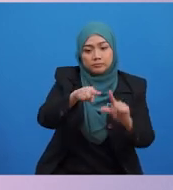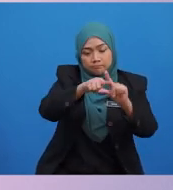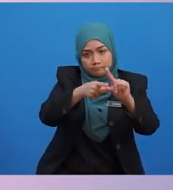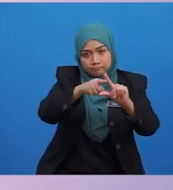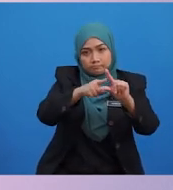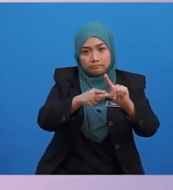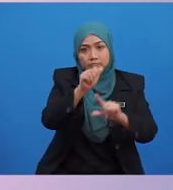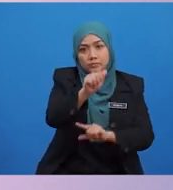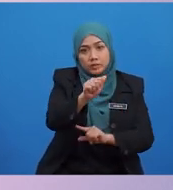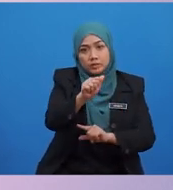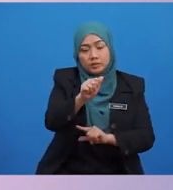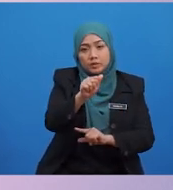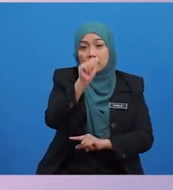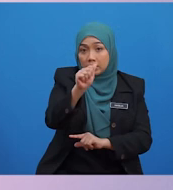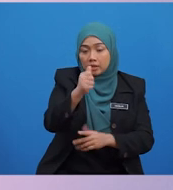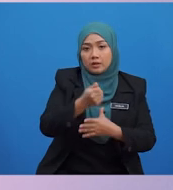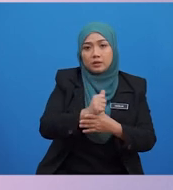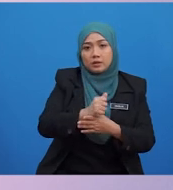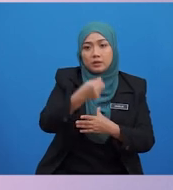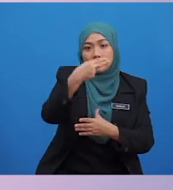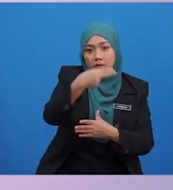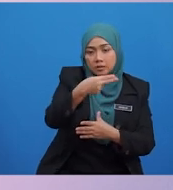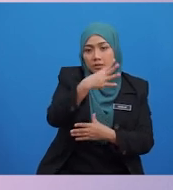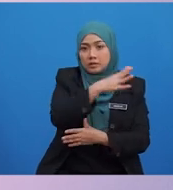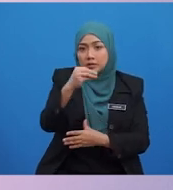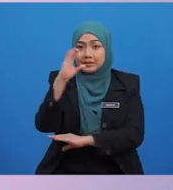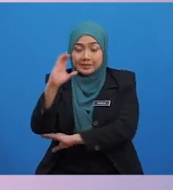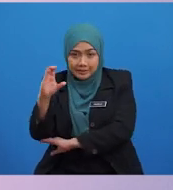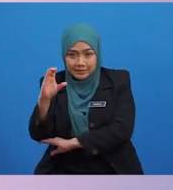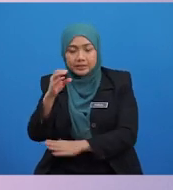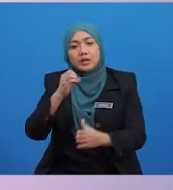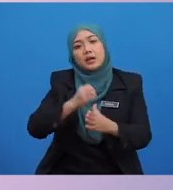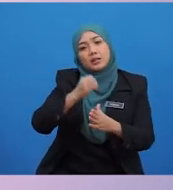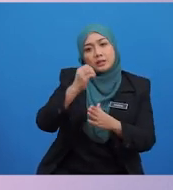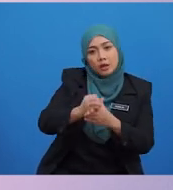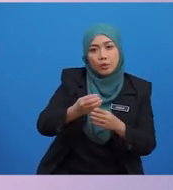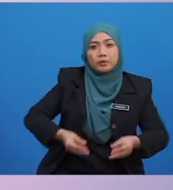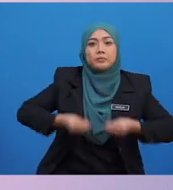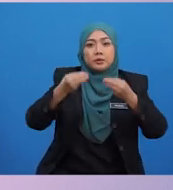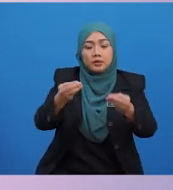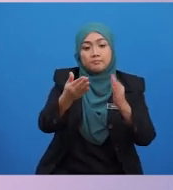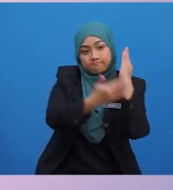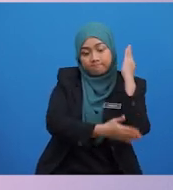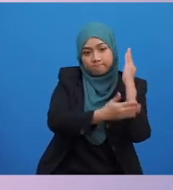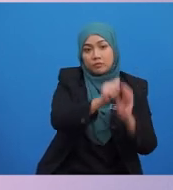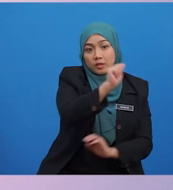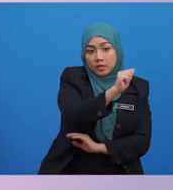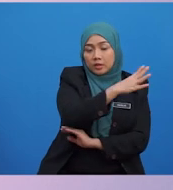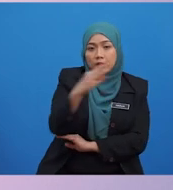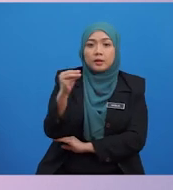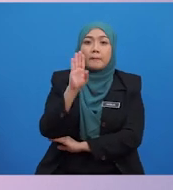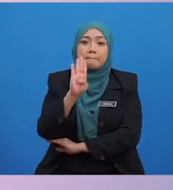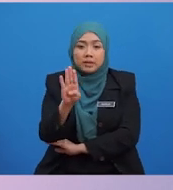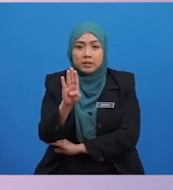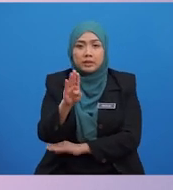E8 keadaan Edi antara instansi yg atau diberi Sisi edan